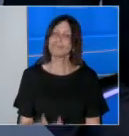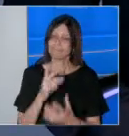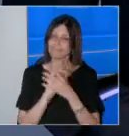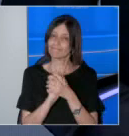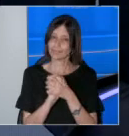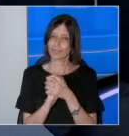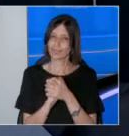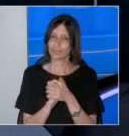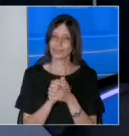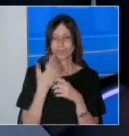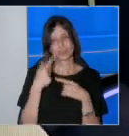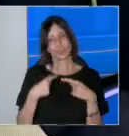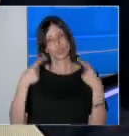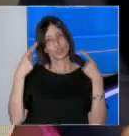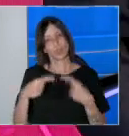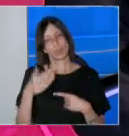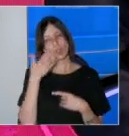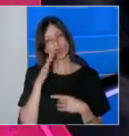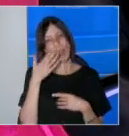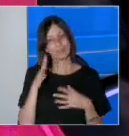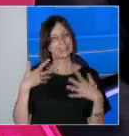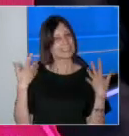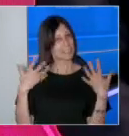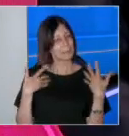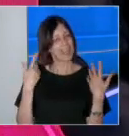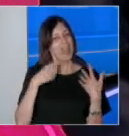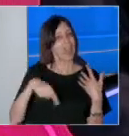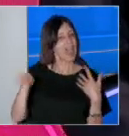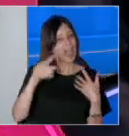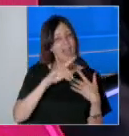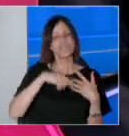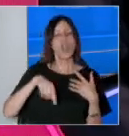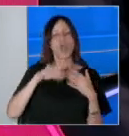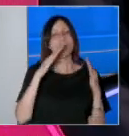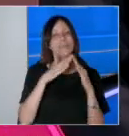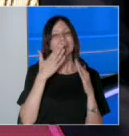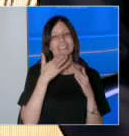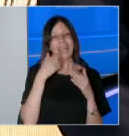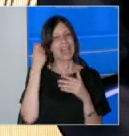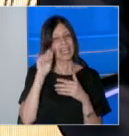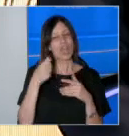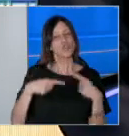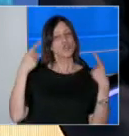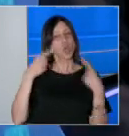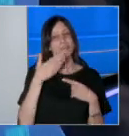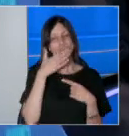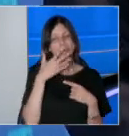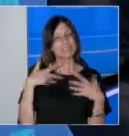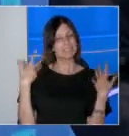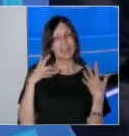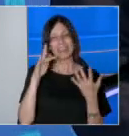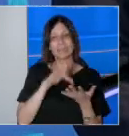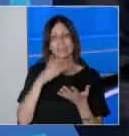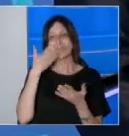שלום וברכה ויום ירושלים שמח לכם ולכל בית ישראל היקר. יום ירושלים שמח, ספר לי, אתה נמצא